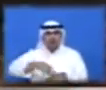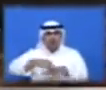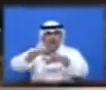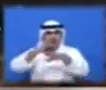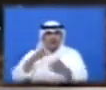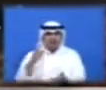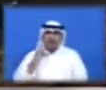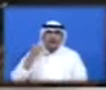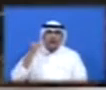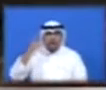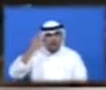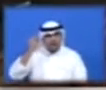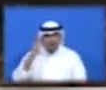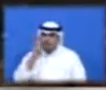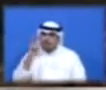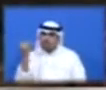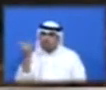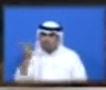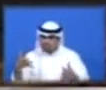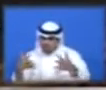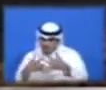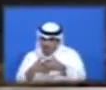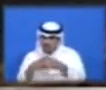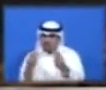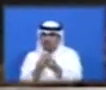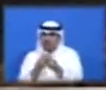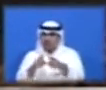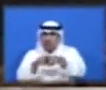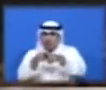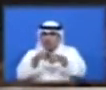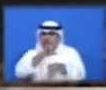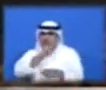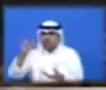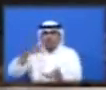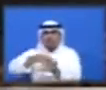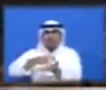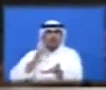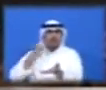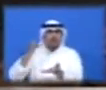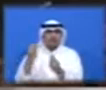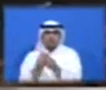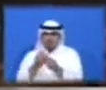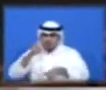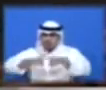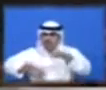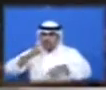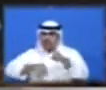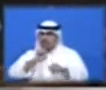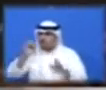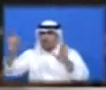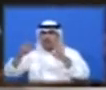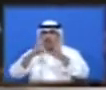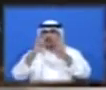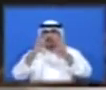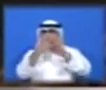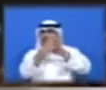والارتقاء والسمو بالكثير من القضايا. هناك تطلعات كبيرة نحو قضايا تضمنها حتى شعار القمة